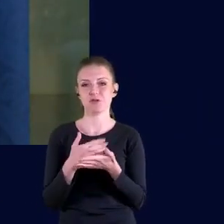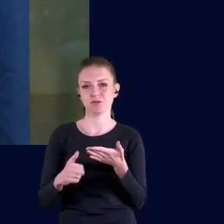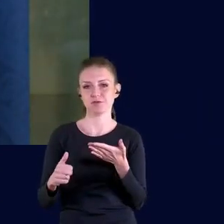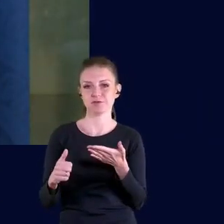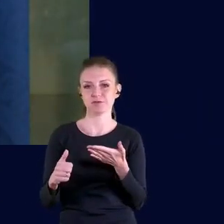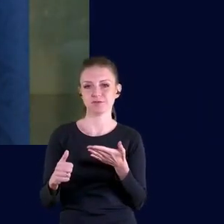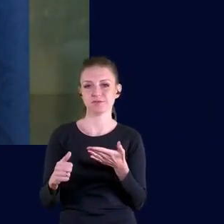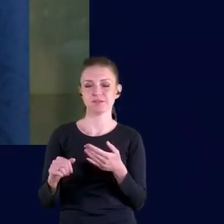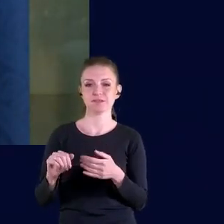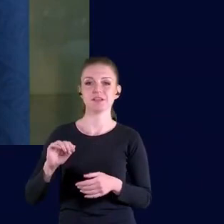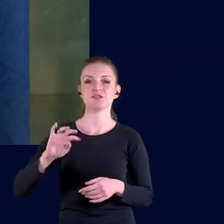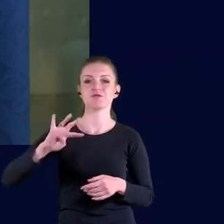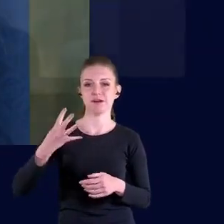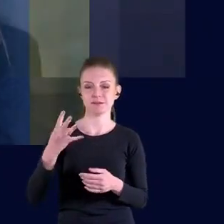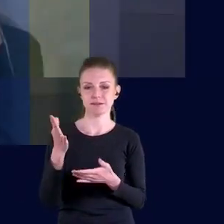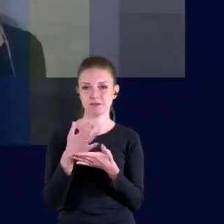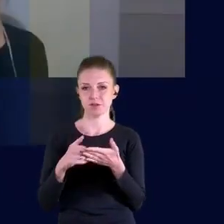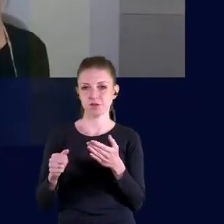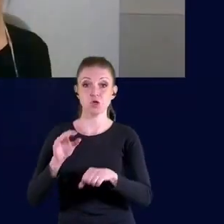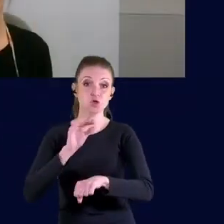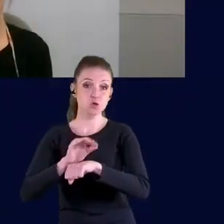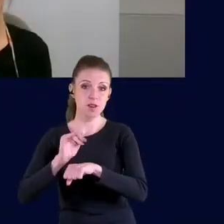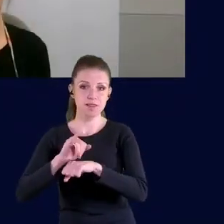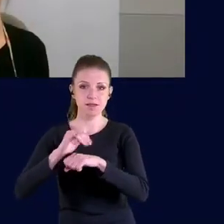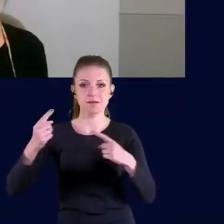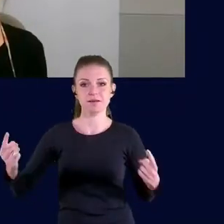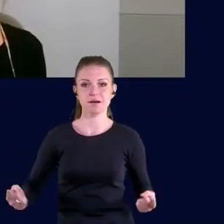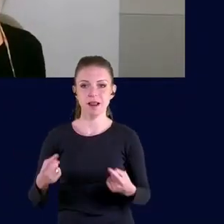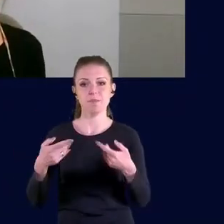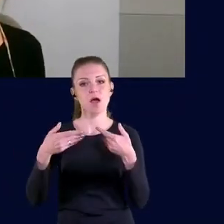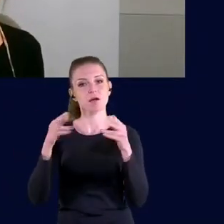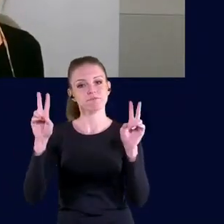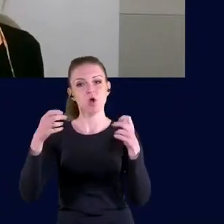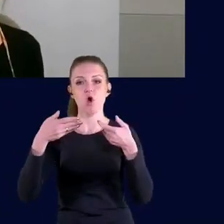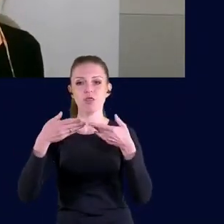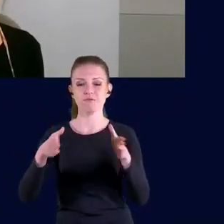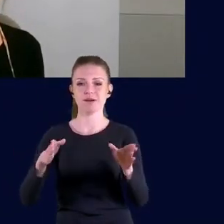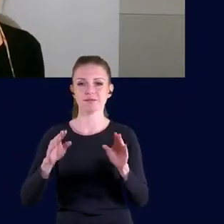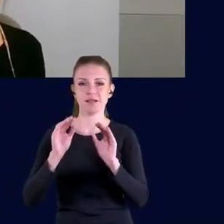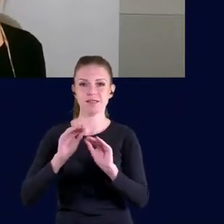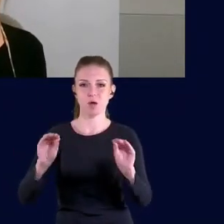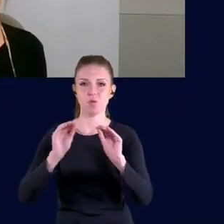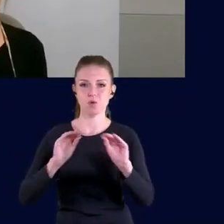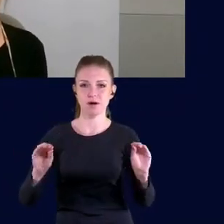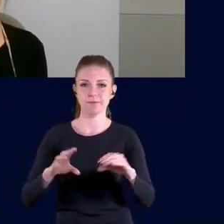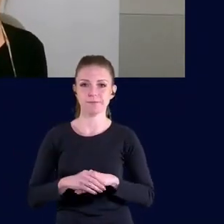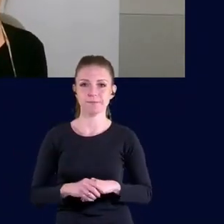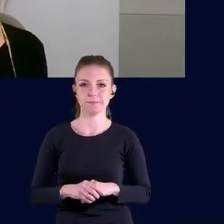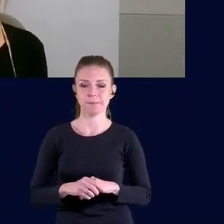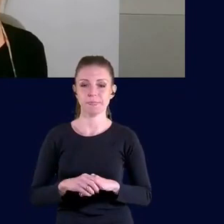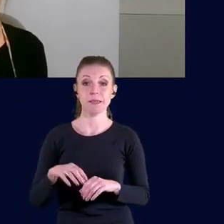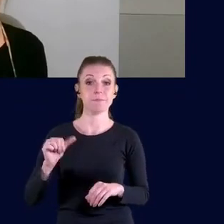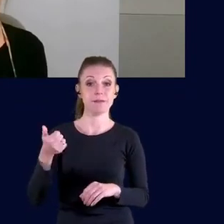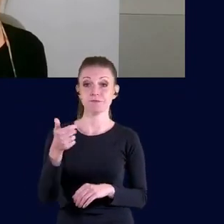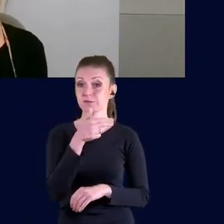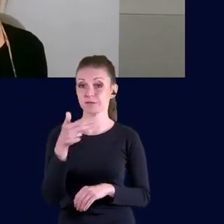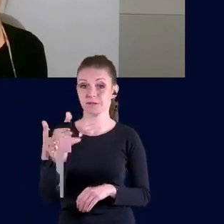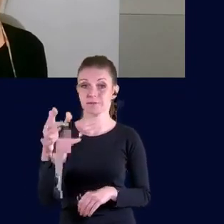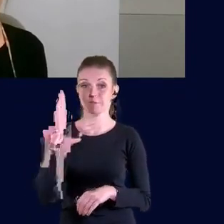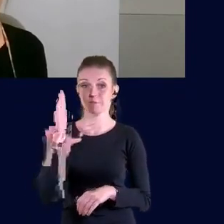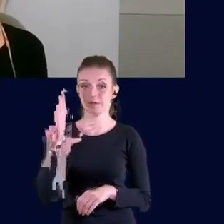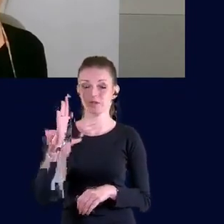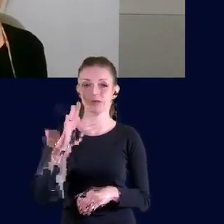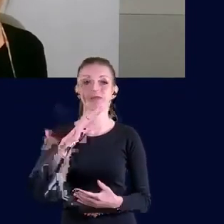sesja czwarta szkolenia i promocja otwartej nauki i w tej sesji pierwszych tak A